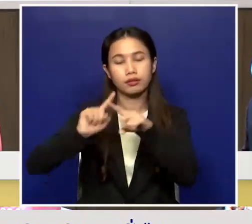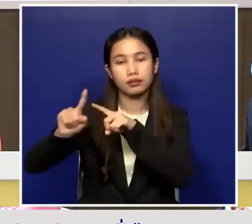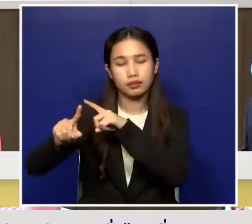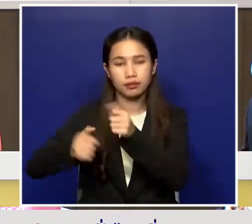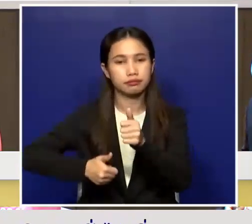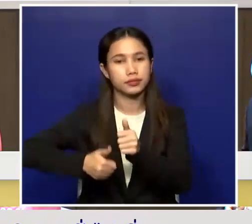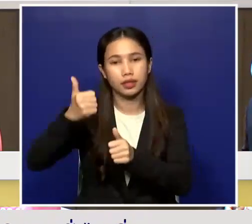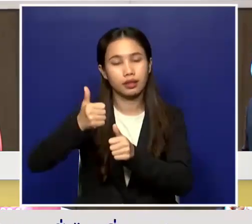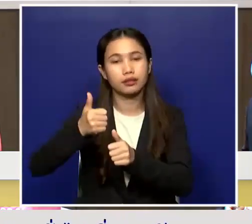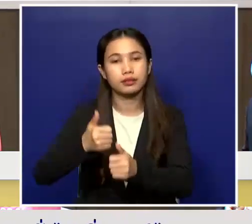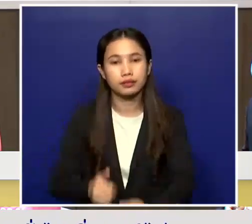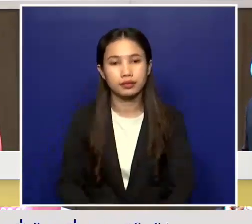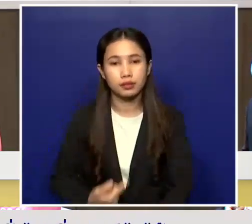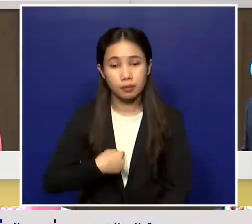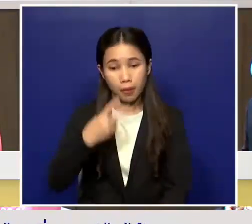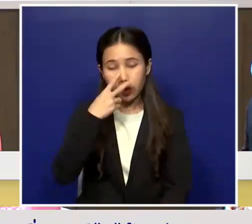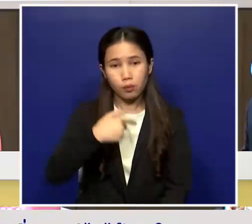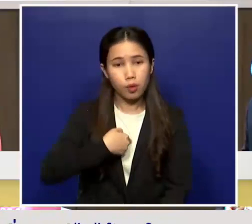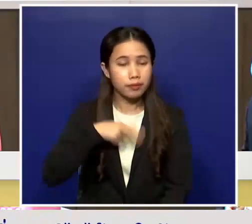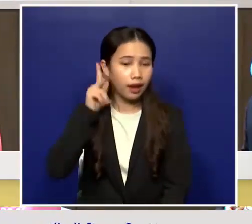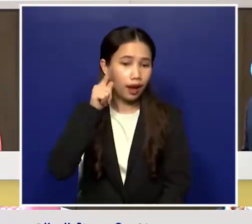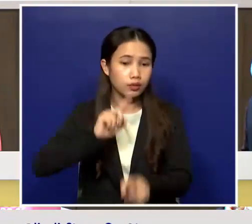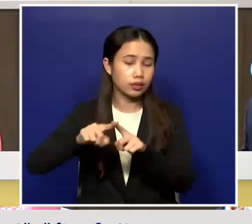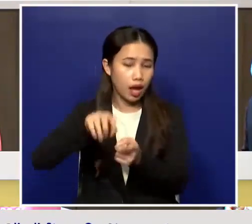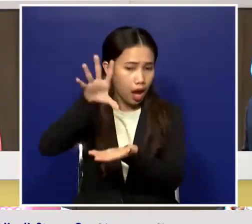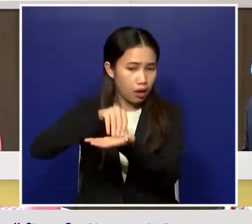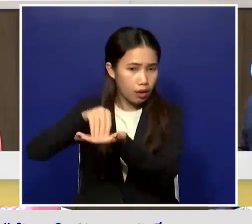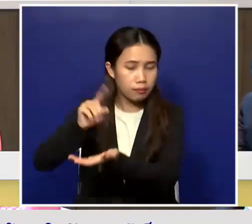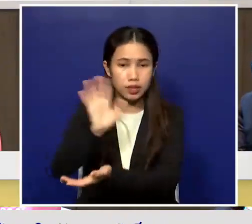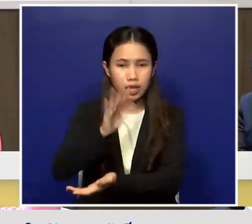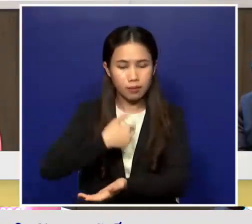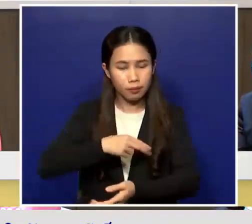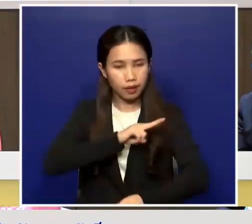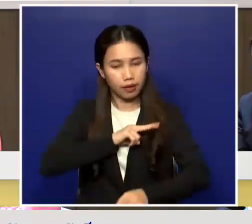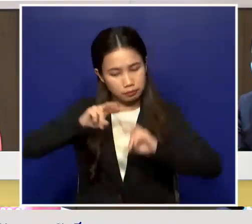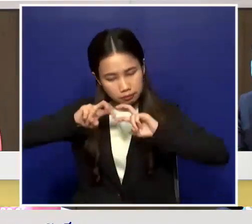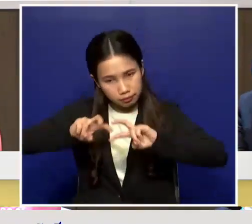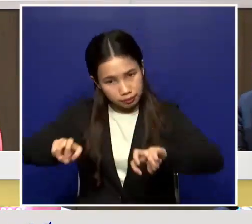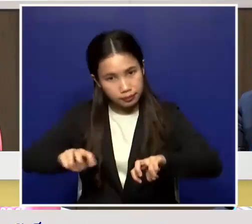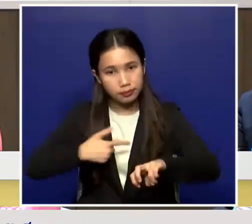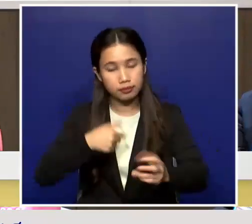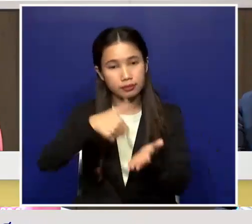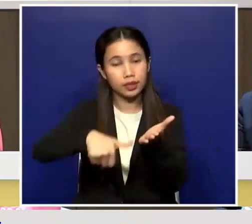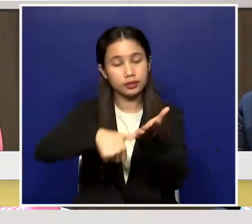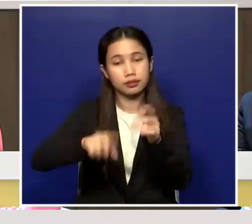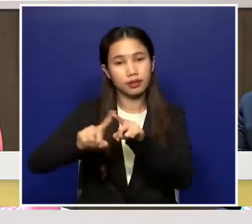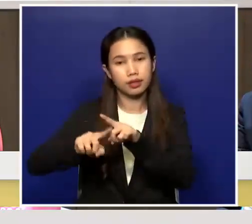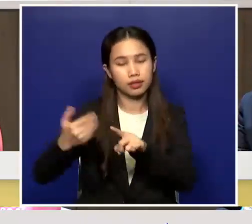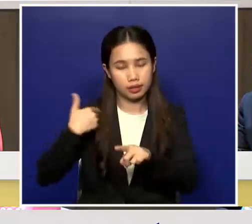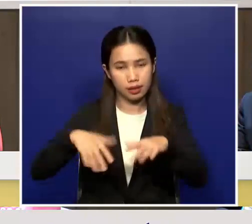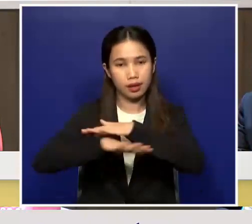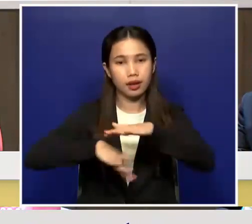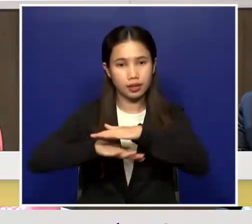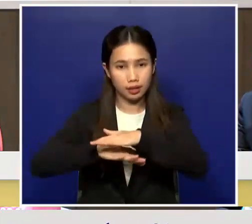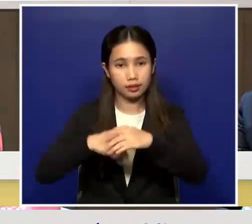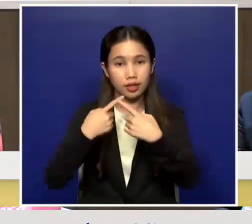ได้เลยผมไม่ได้ไปเอาตามสื่อนะครับนี่ผมขุดคุยมาหมดเลยนี่ไงใบเสร็จนะครับใบเสร็จนะไม่รับเงินชั่วๆ